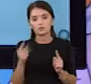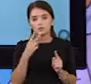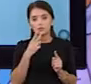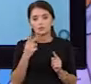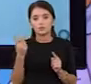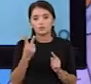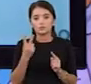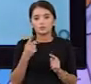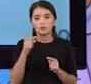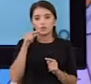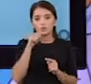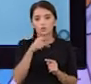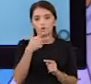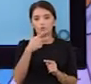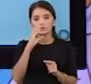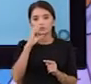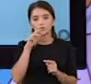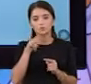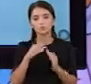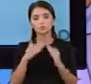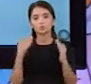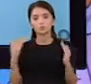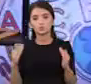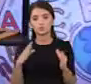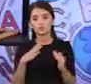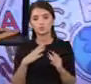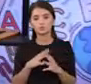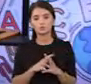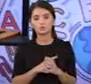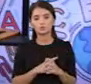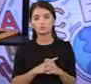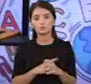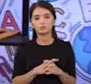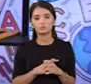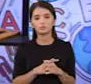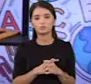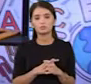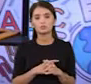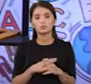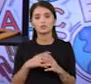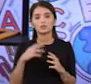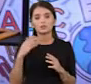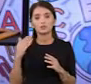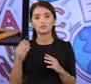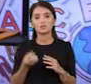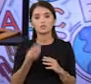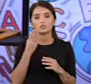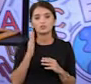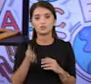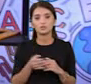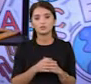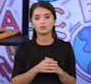o'tamiz. Ikkinchisi undan 3 santimetr uzun bo'lsin. Bu 8 bo'lsa, ikkinchi kesma nechaga